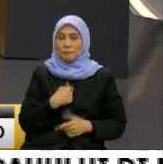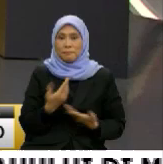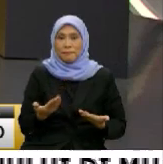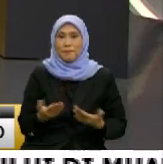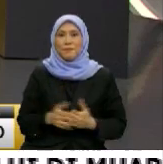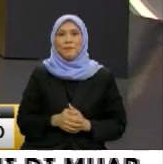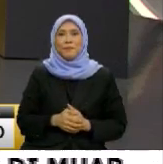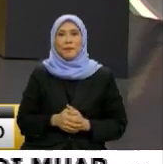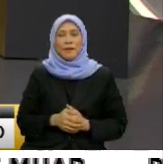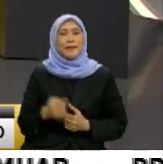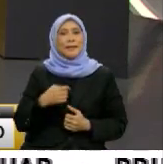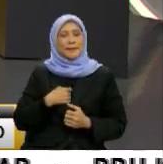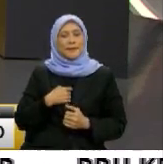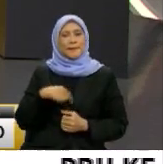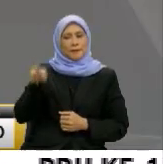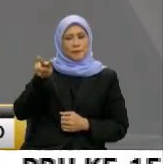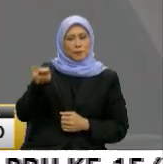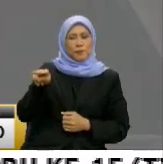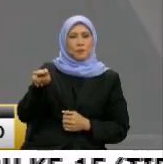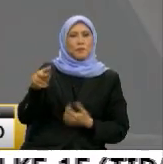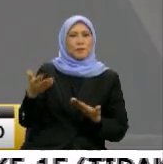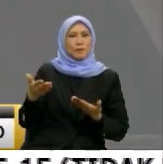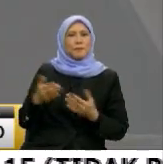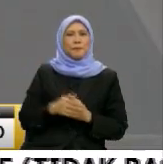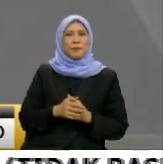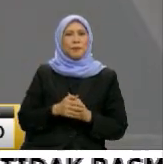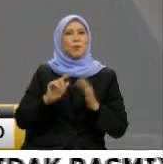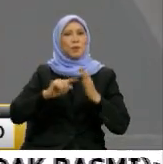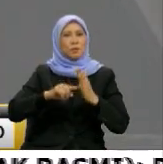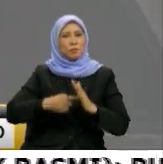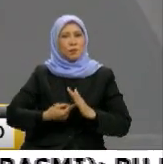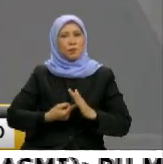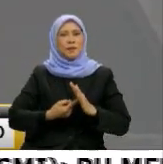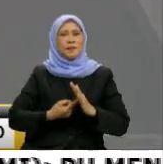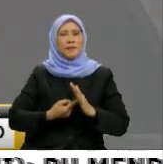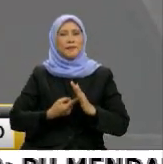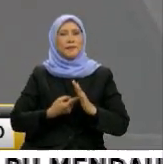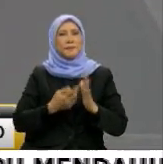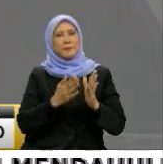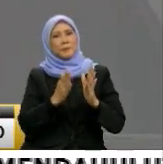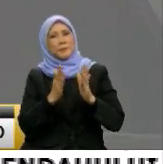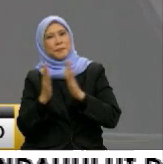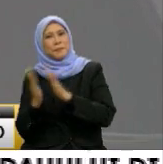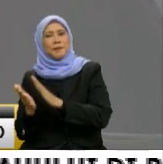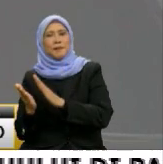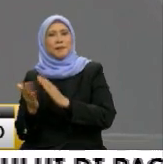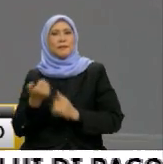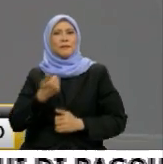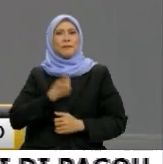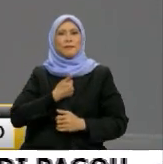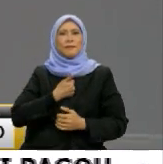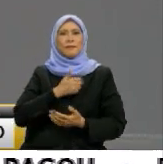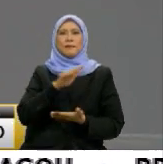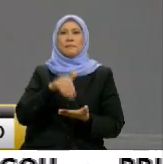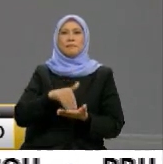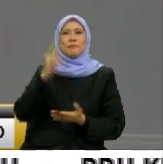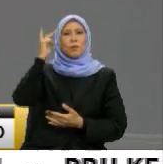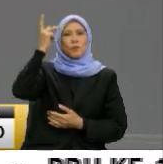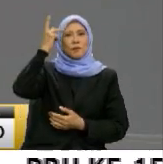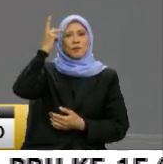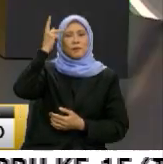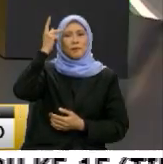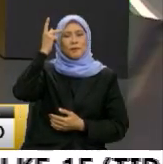ini, cuma saya dapati ia sudah mula sengit ke arah self-centric